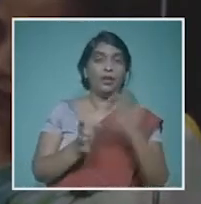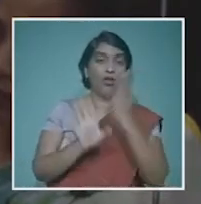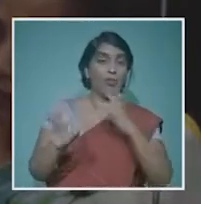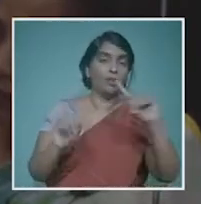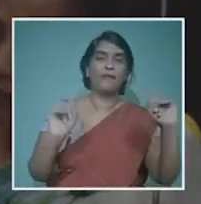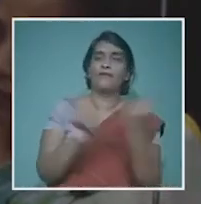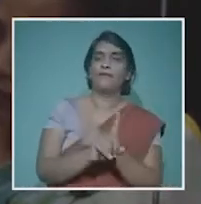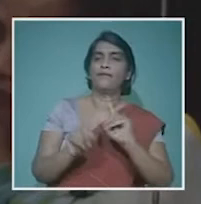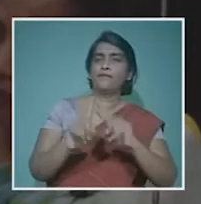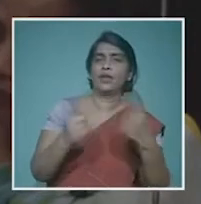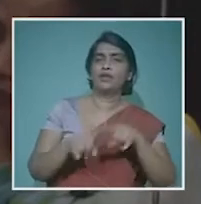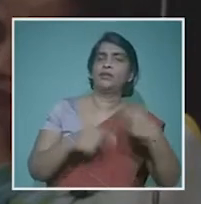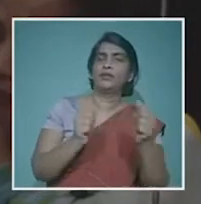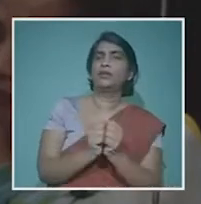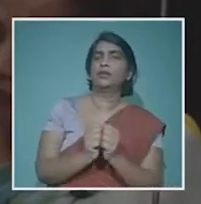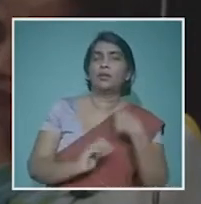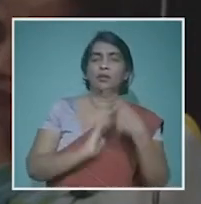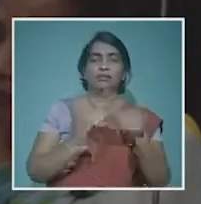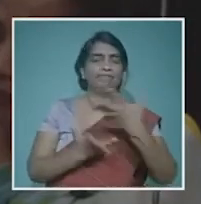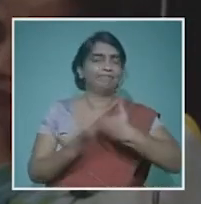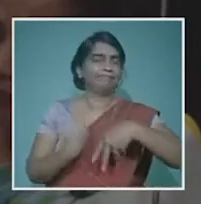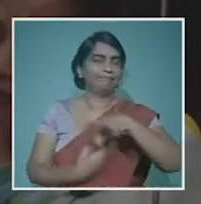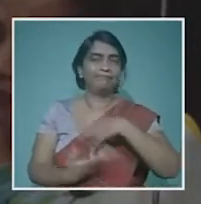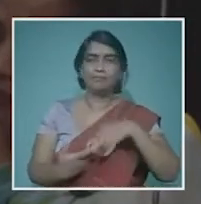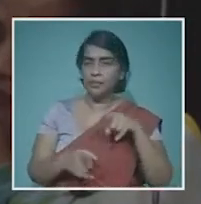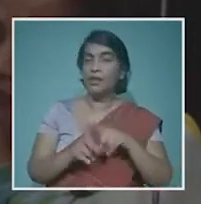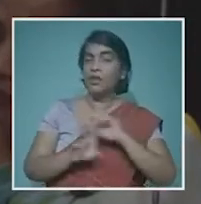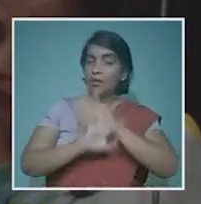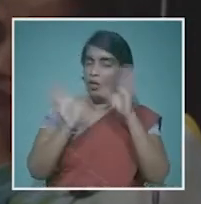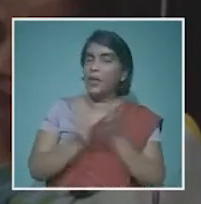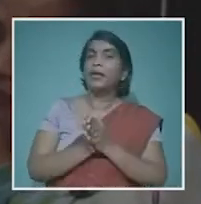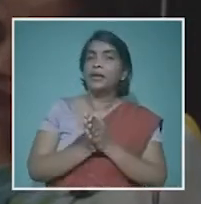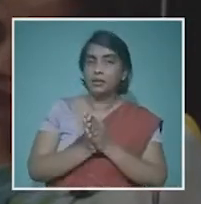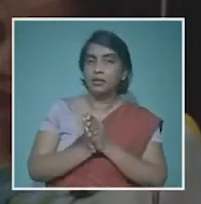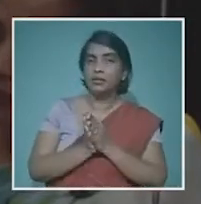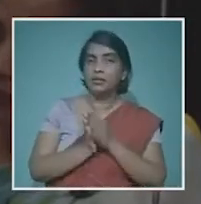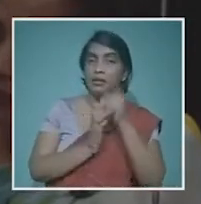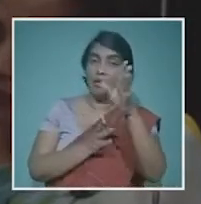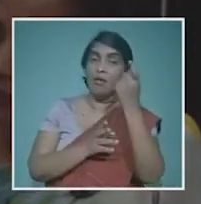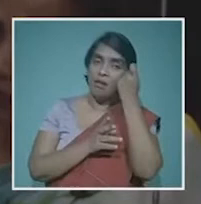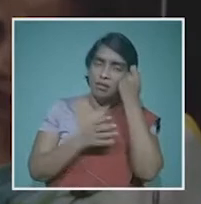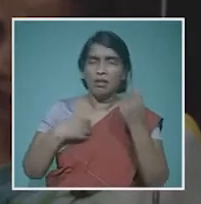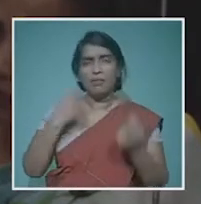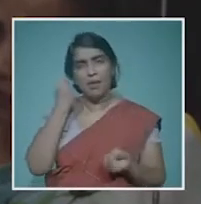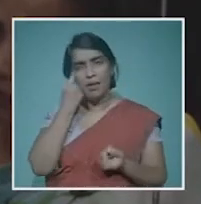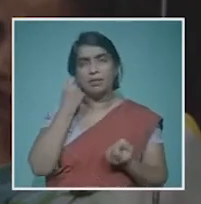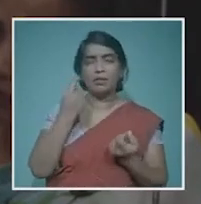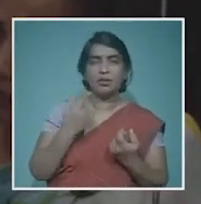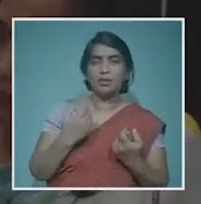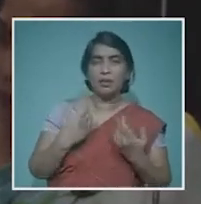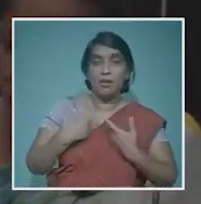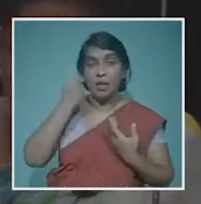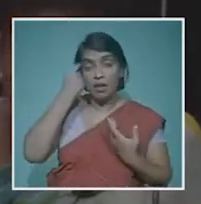එක වෙනස් කළා තව එකක් කරනවා. එතකොට රට අච්චාරු වෙලා තියෙන්නේ. එහෙනම් අපි ඔක්කොම එකතු වෙලා ඔබතුමාලාගේ යෝජනා අපේ යෝජනා අපි කියන්නේ නැහැනේ